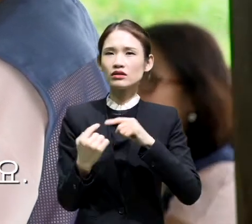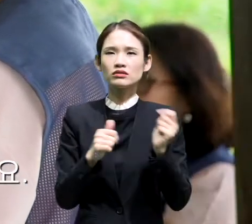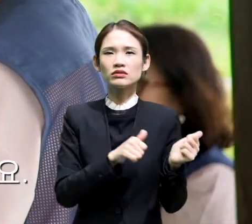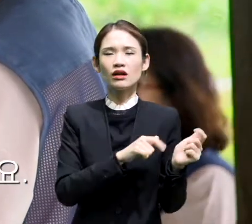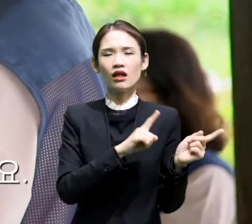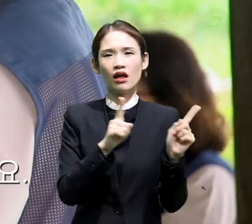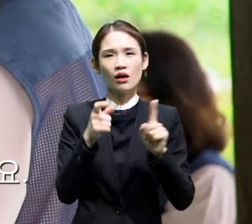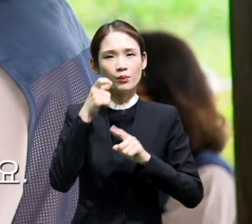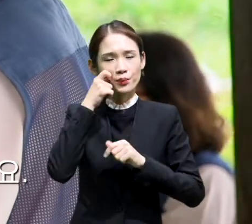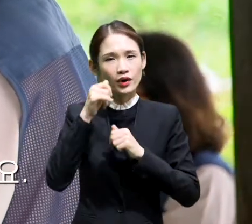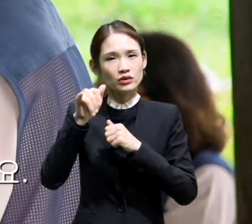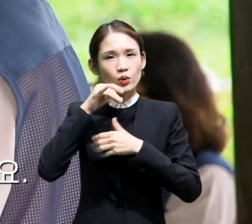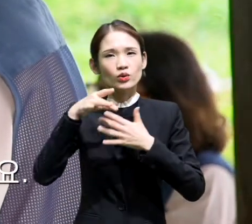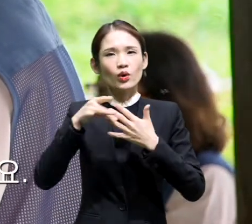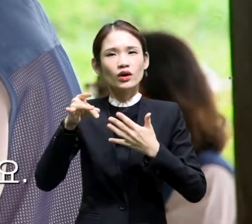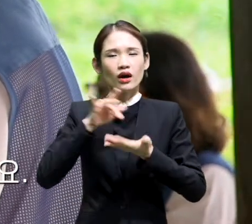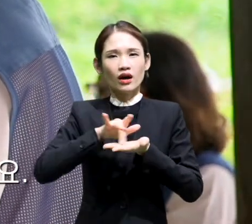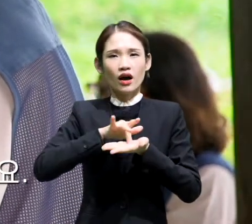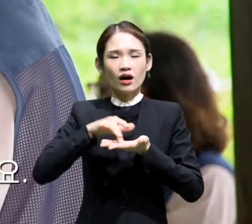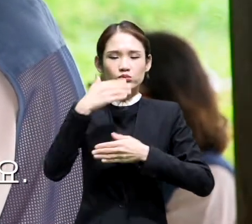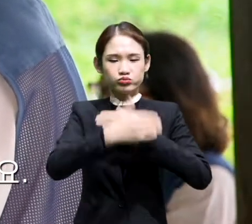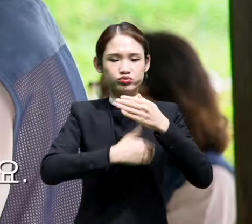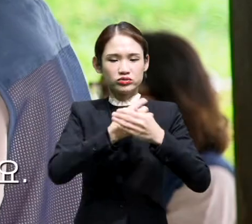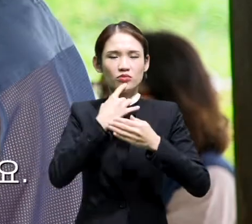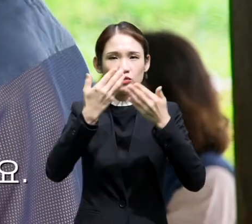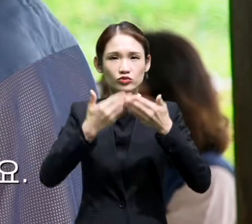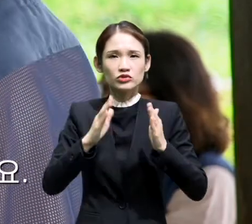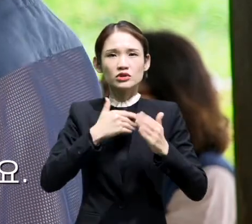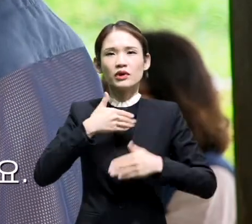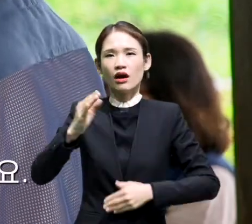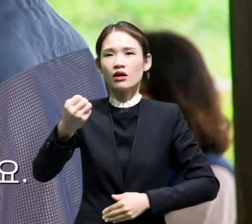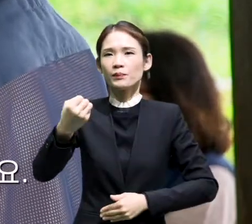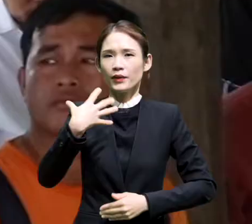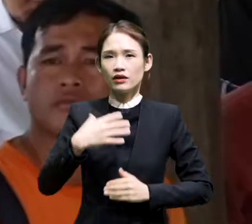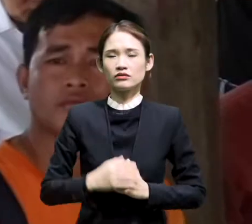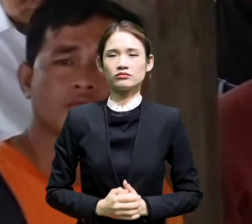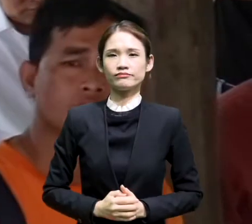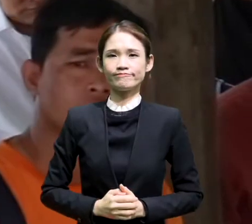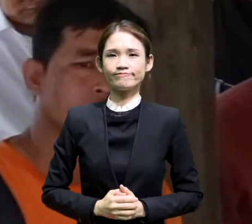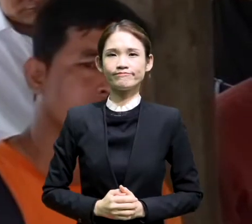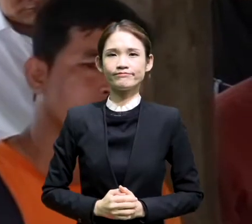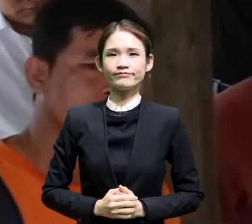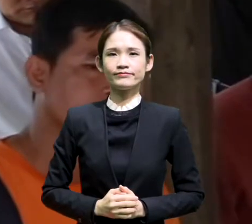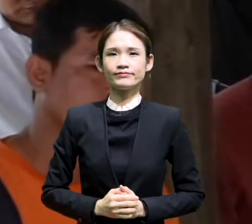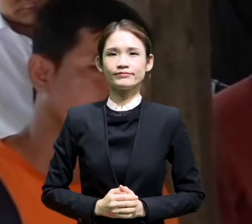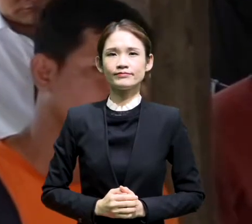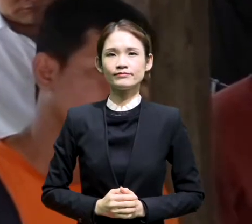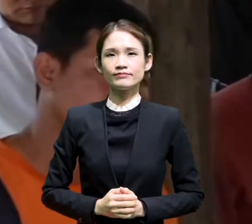수 없다며 소독약과 붕대만 주면서 집으로 돌아가라고 했어요.